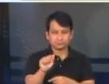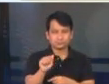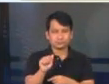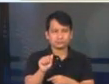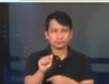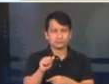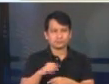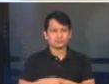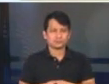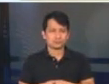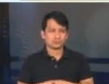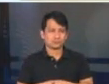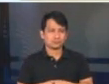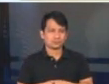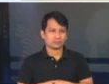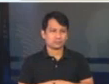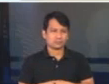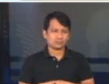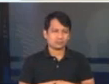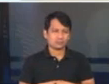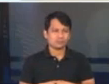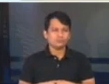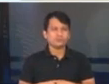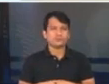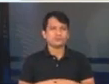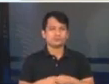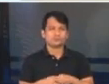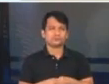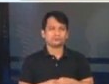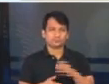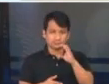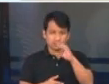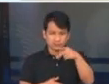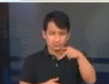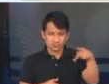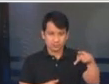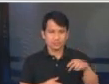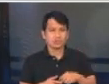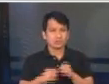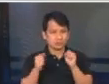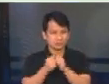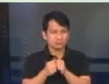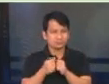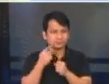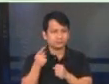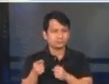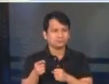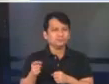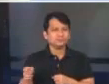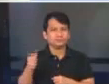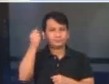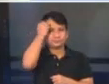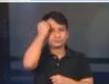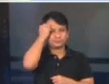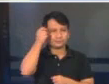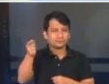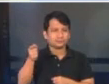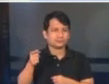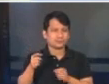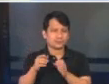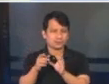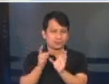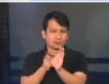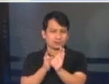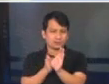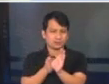NDF, at Communist Party of the Philippines. Tinawag pang bobo ng Pangulo ang mga komunista at